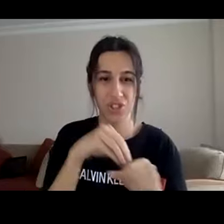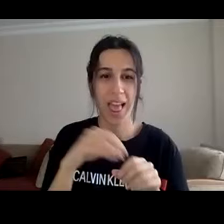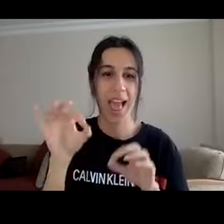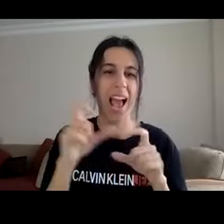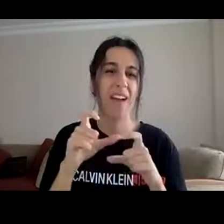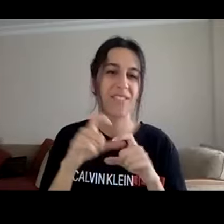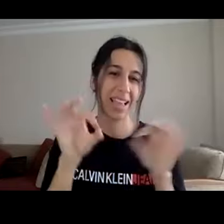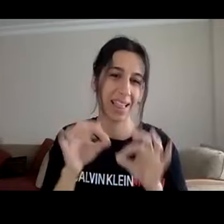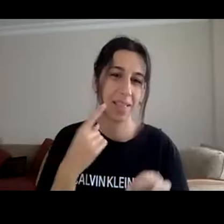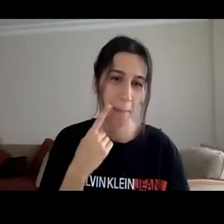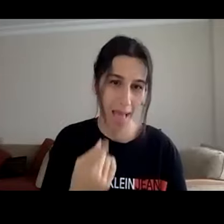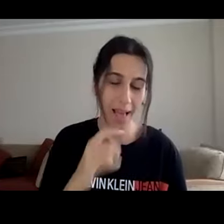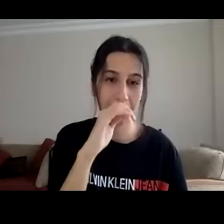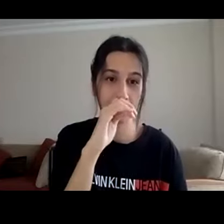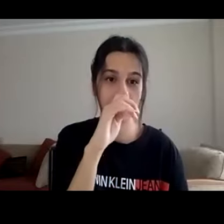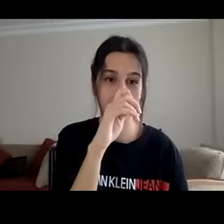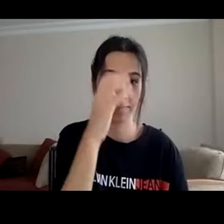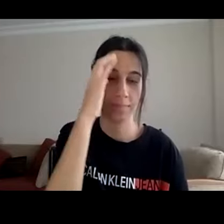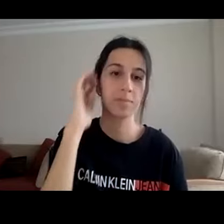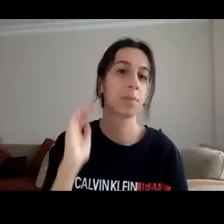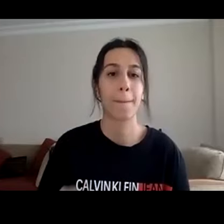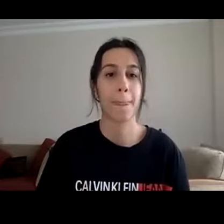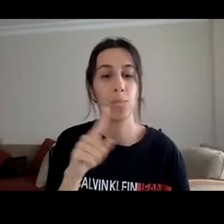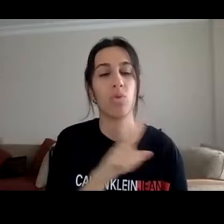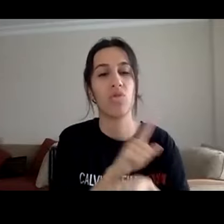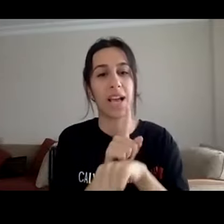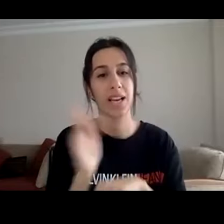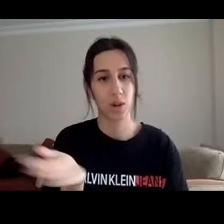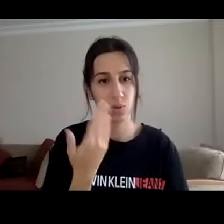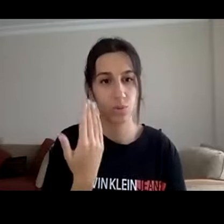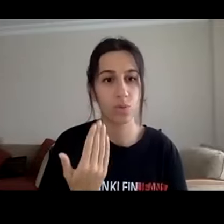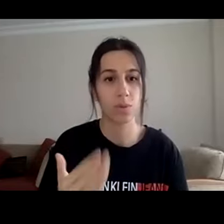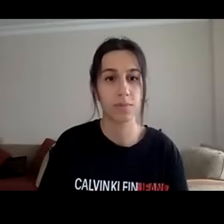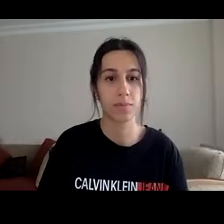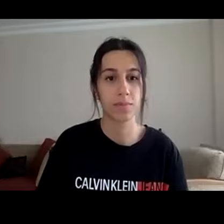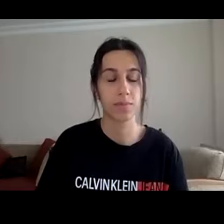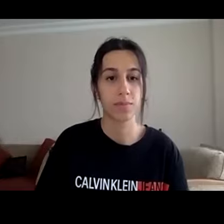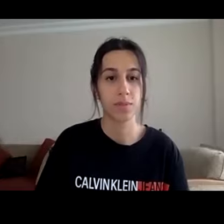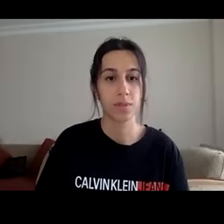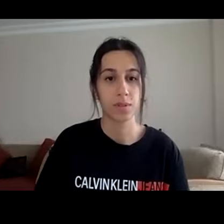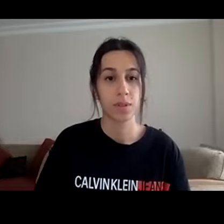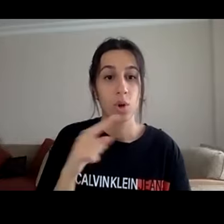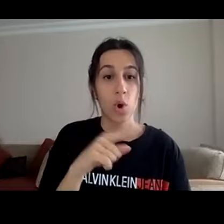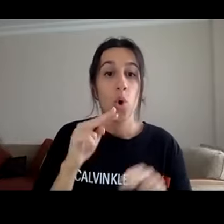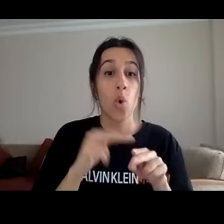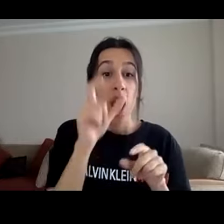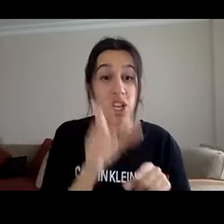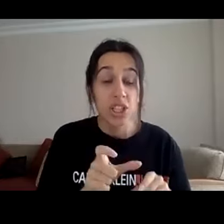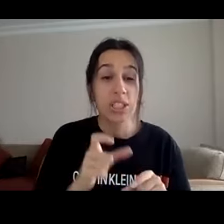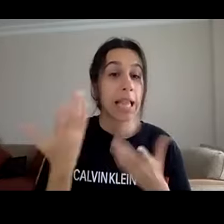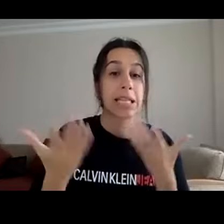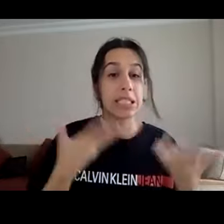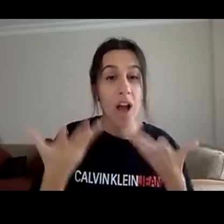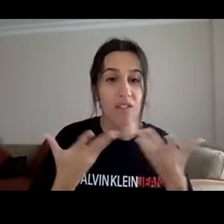olarak tanımlarsak, bununla geçiyor vaktimiz. Bu etkileşimde kullanıcıların davranışları ve tutumlarını anlamaya çalışan